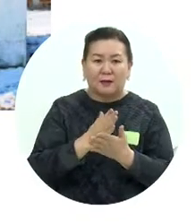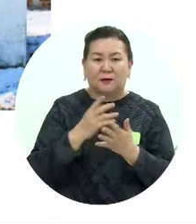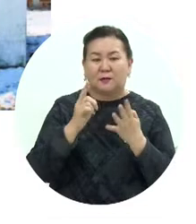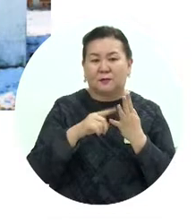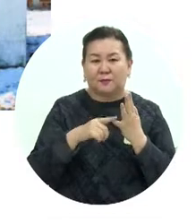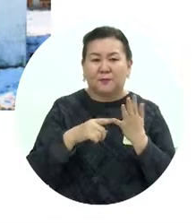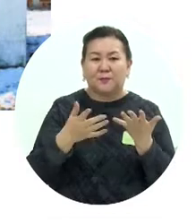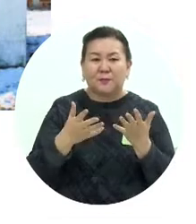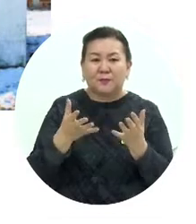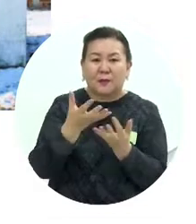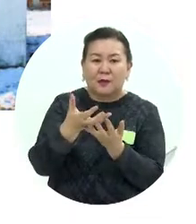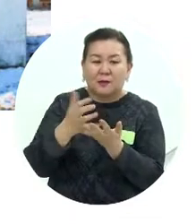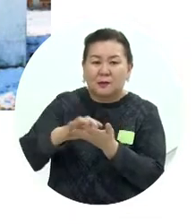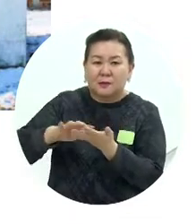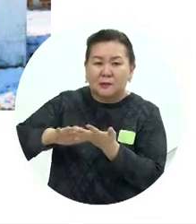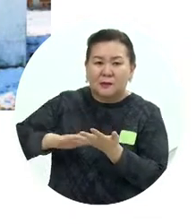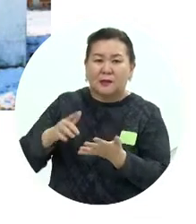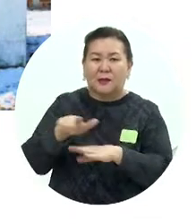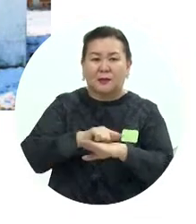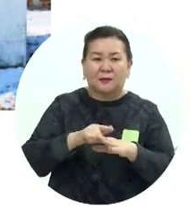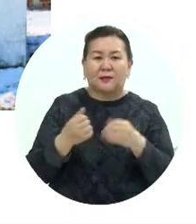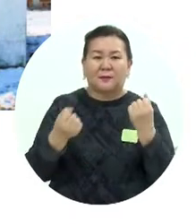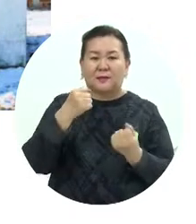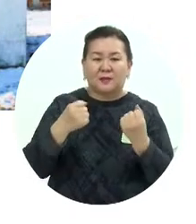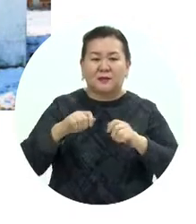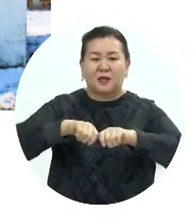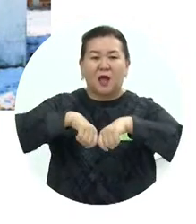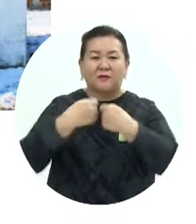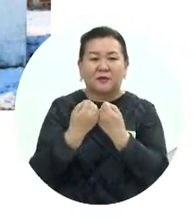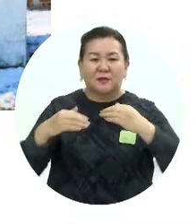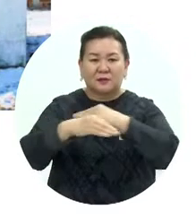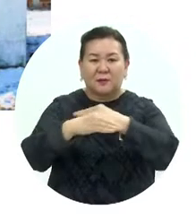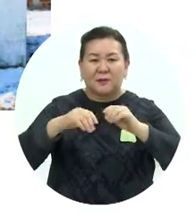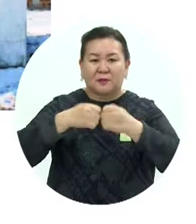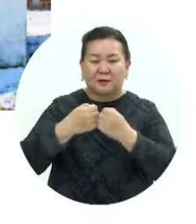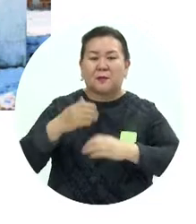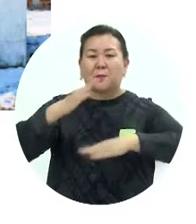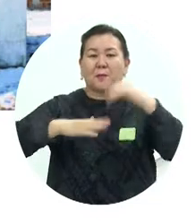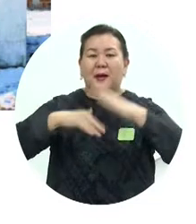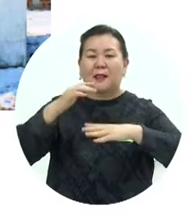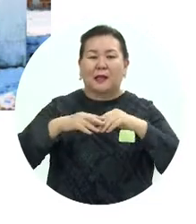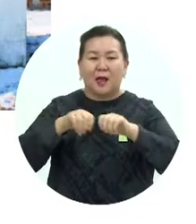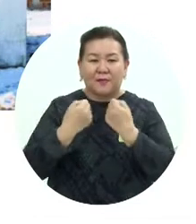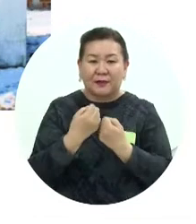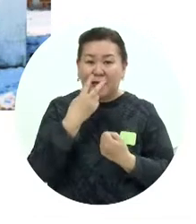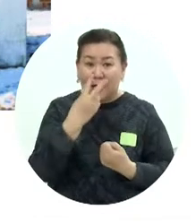хурдас чулуулгын хоримтлал байна. За дараагийн зурагт бол авц замын эвдрэл, сүүлийн зурагт барилгын хагарал эвдрэлийг